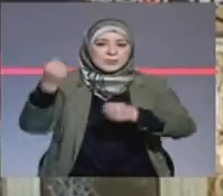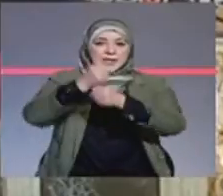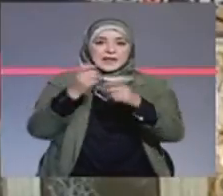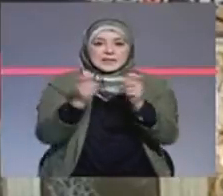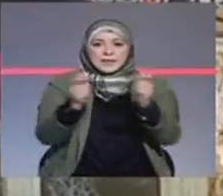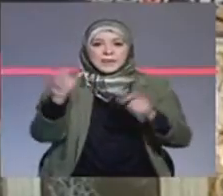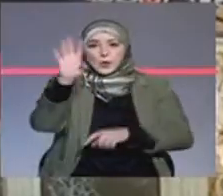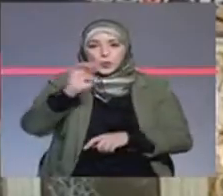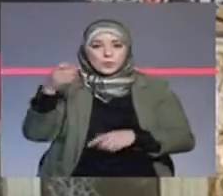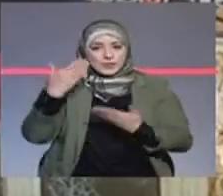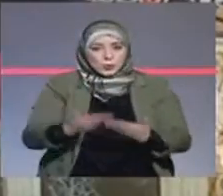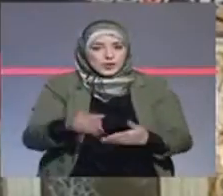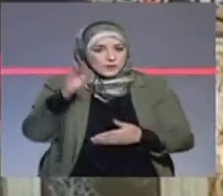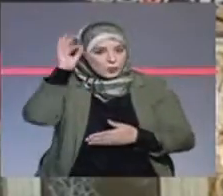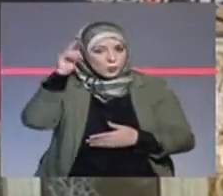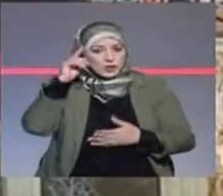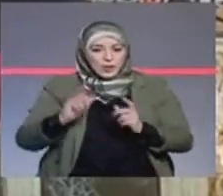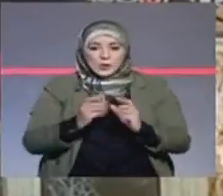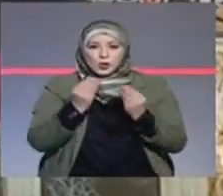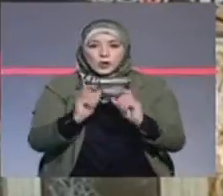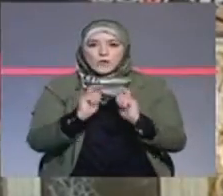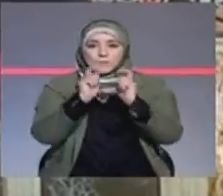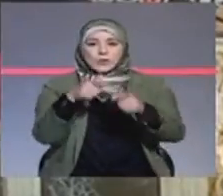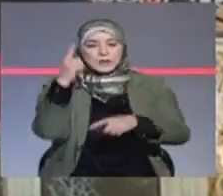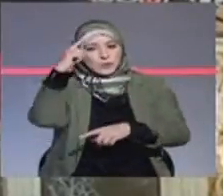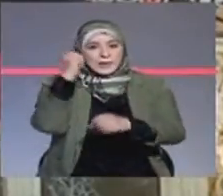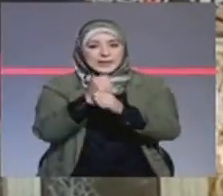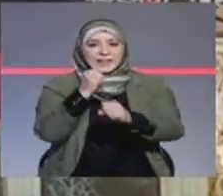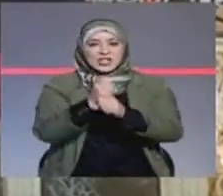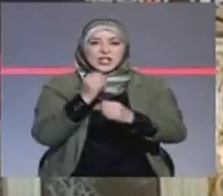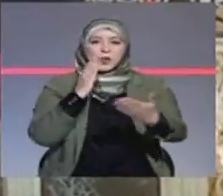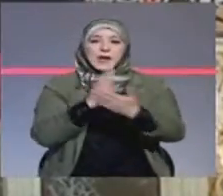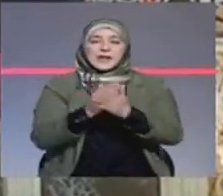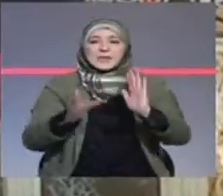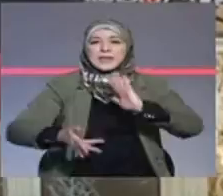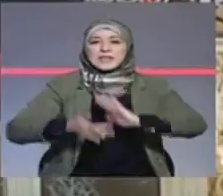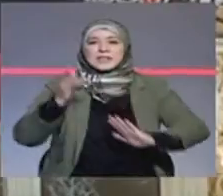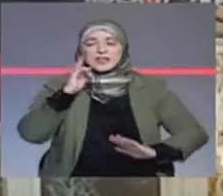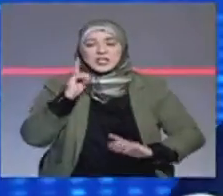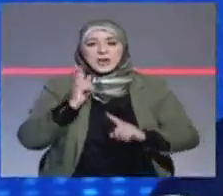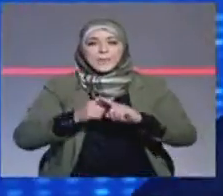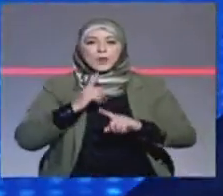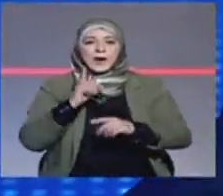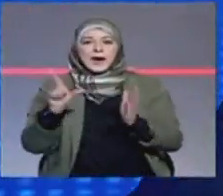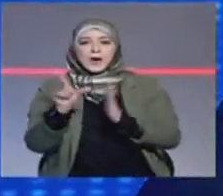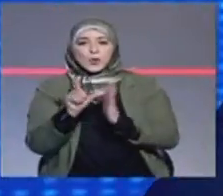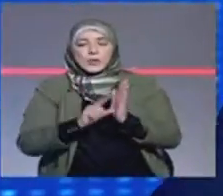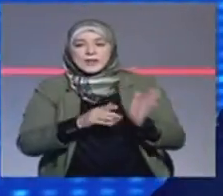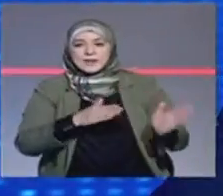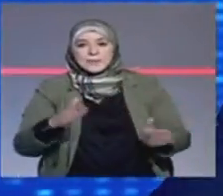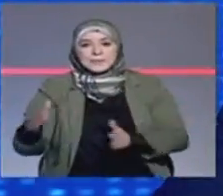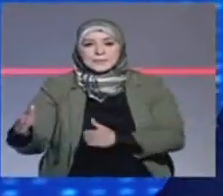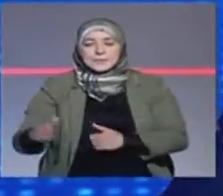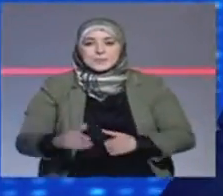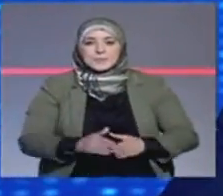له من دور في خلق فرص التشغيل والحد من ظاهرة الهجرة غير الشرعية.